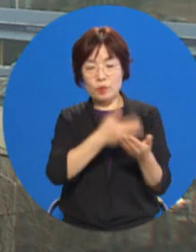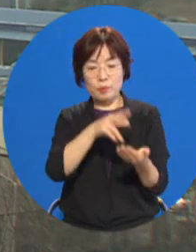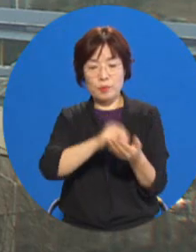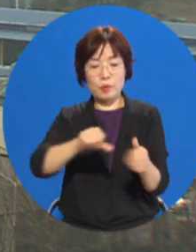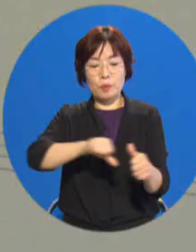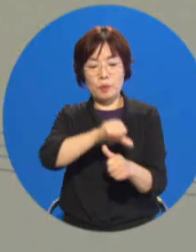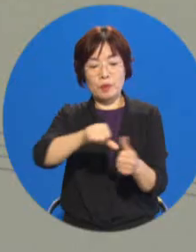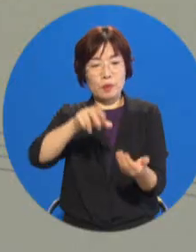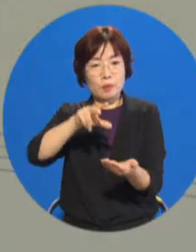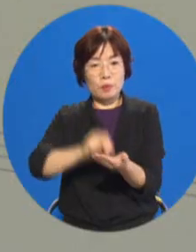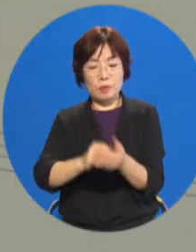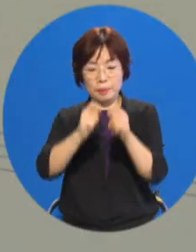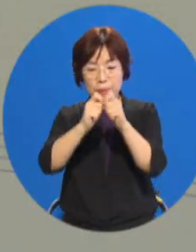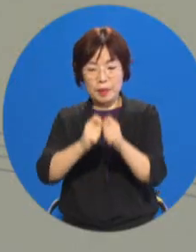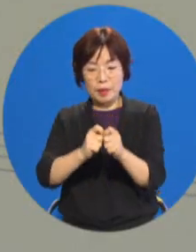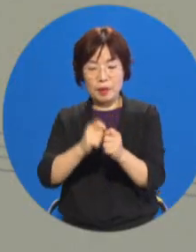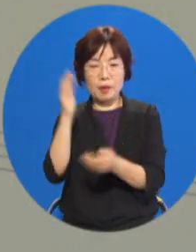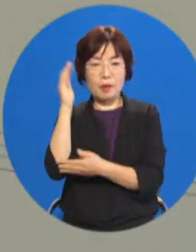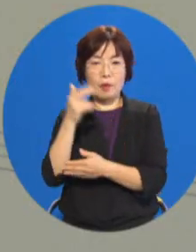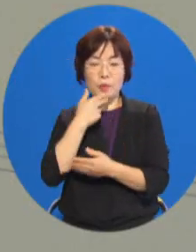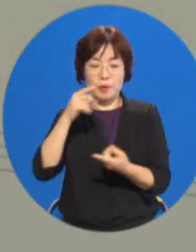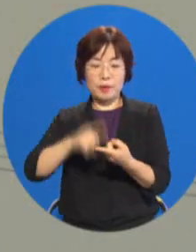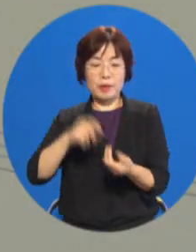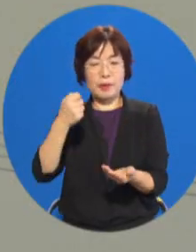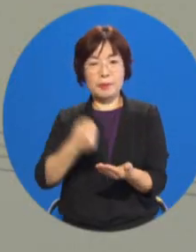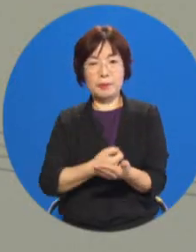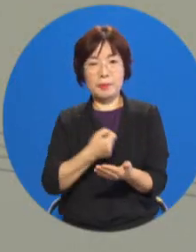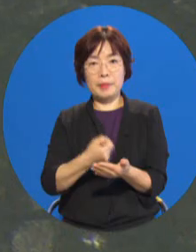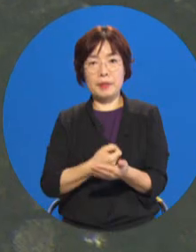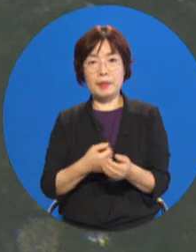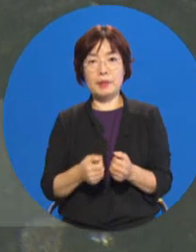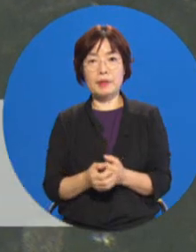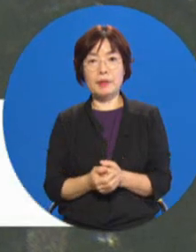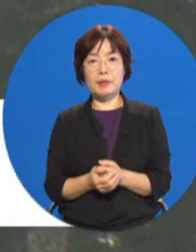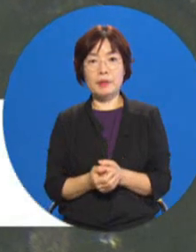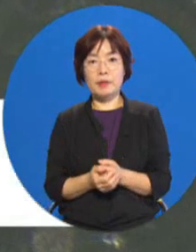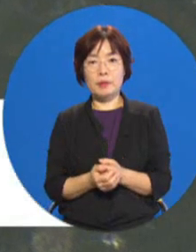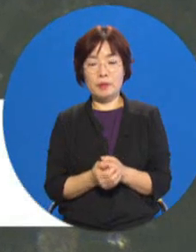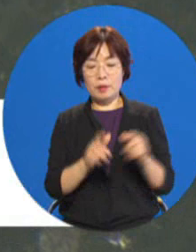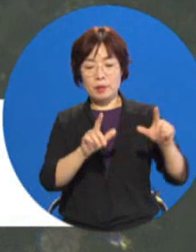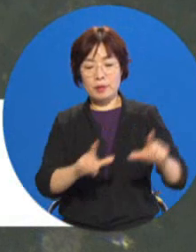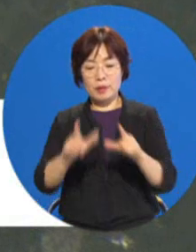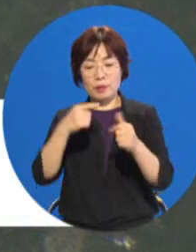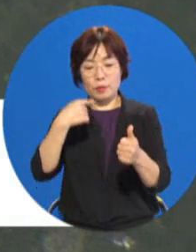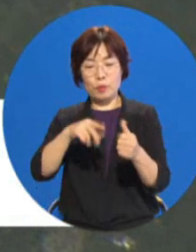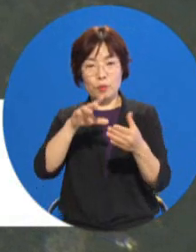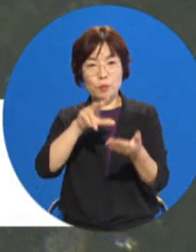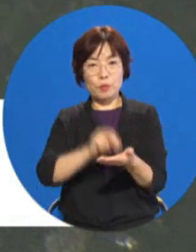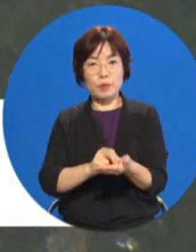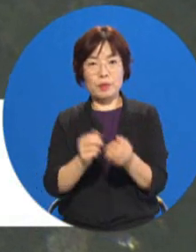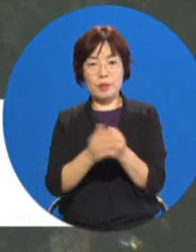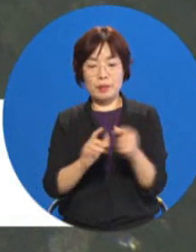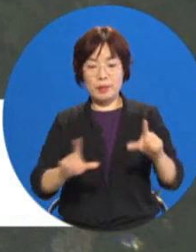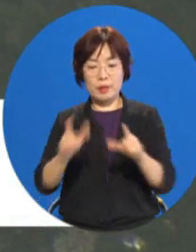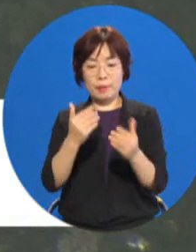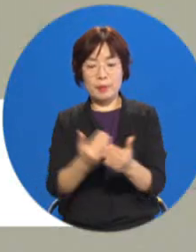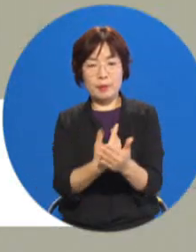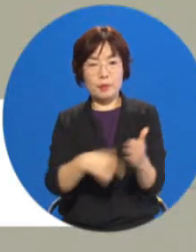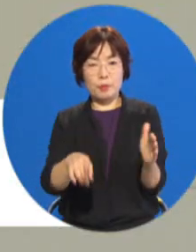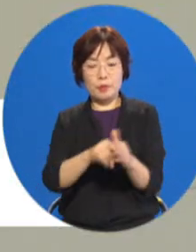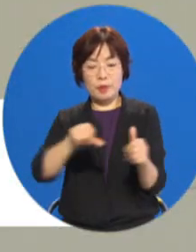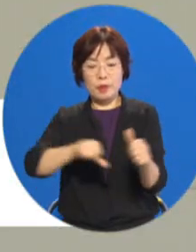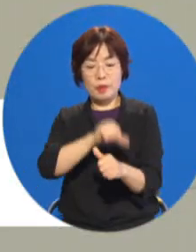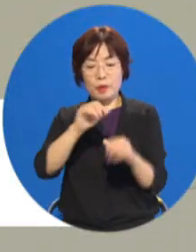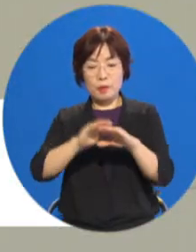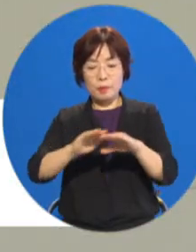환경 문제가 구체적으로 언급되지 않은 점은 아쉬운 대목입니다. 주거와 교육 문제와 맞물려 삶의 질을 높이기 위한 환경